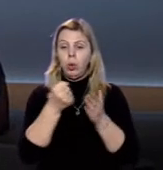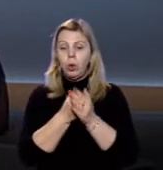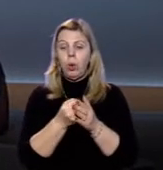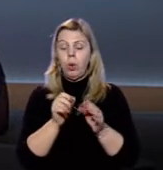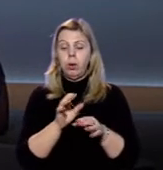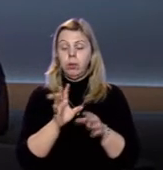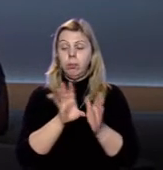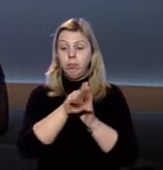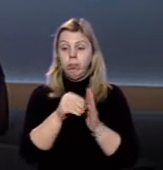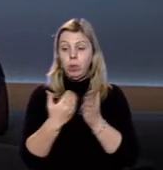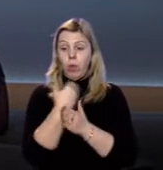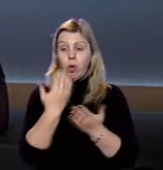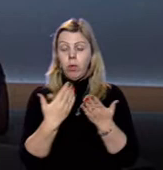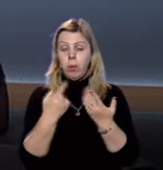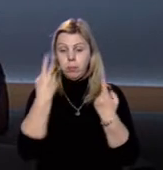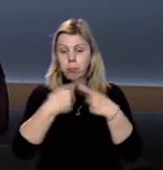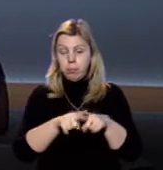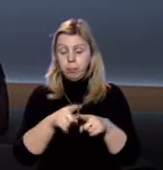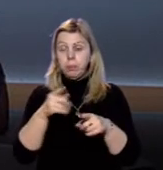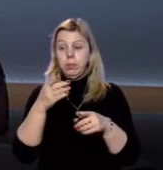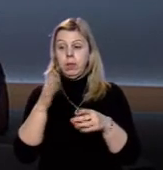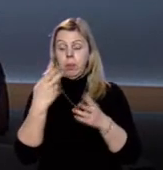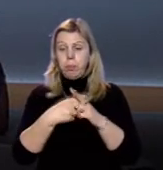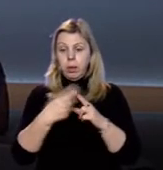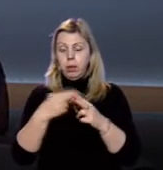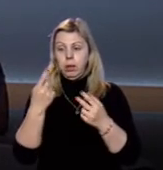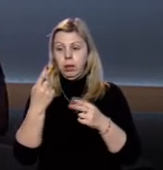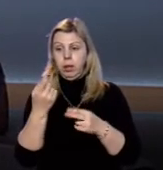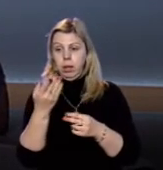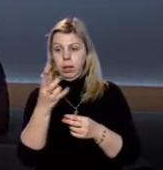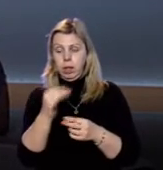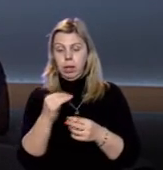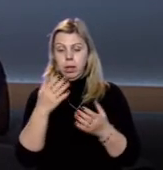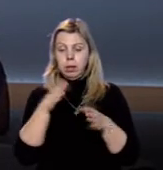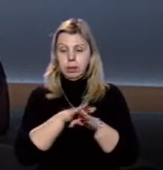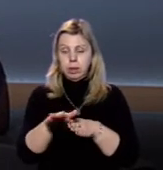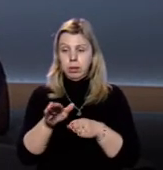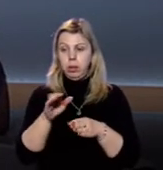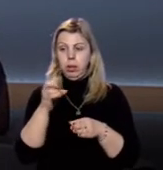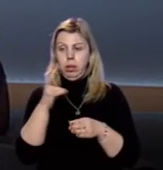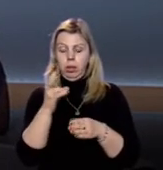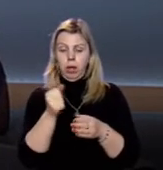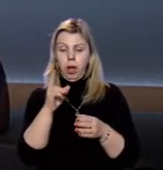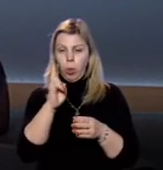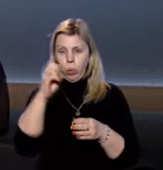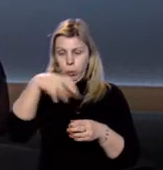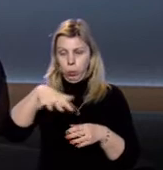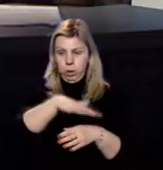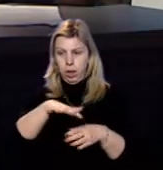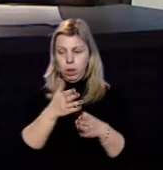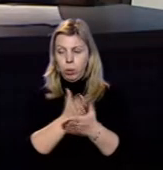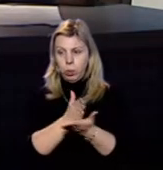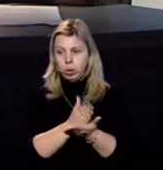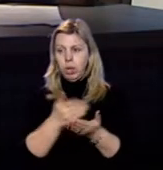запровадження цього нового механізму нарахування субсидій і пільг, в основному пільг здійснювали надавачі комунальних послуг, відповідно